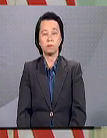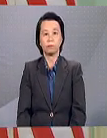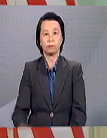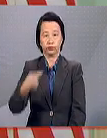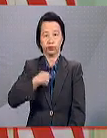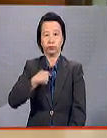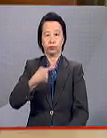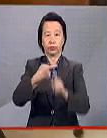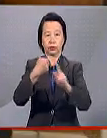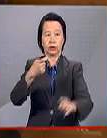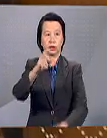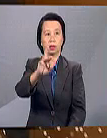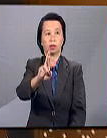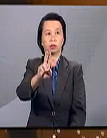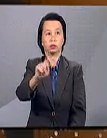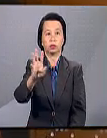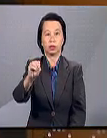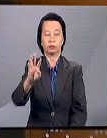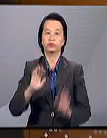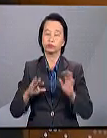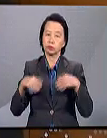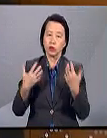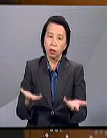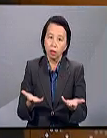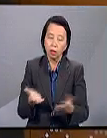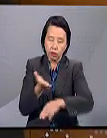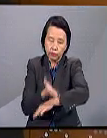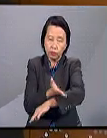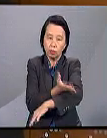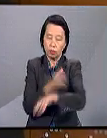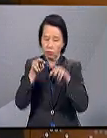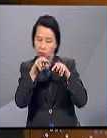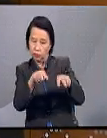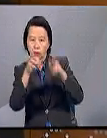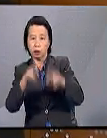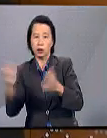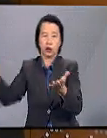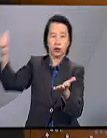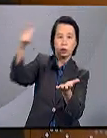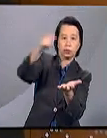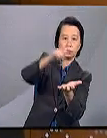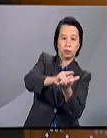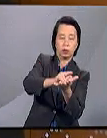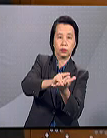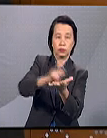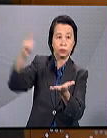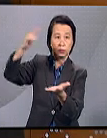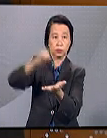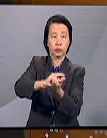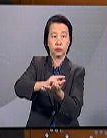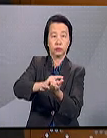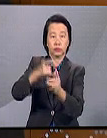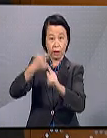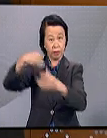Saya Marlia dari RTM Dato' Sri. Bagaimana perkembangan dan pemantauan rakyat Malaysia yang pulang ke tanah air dan dari luar